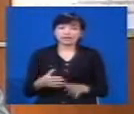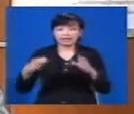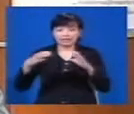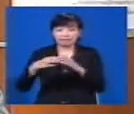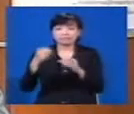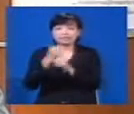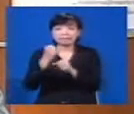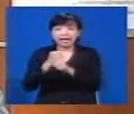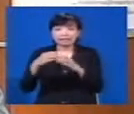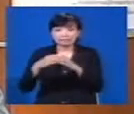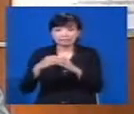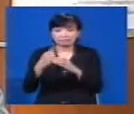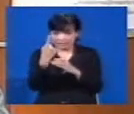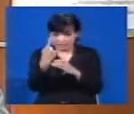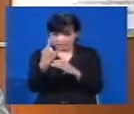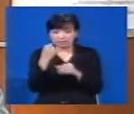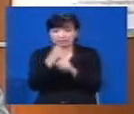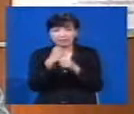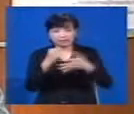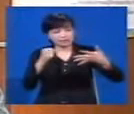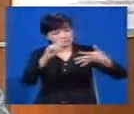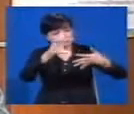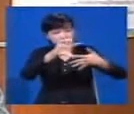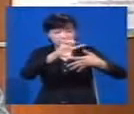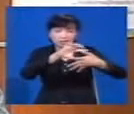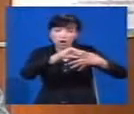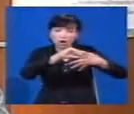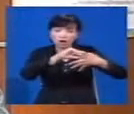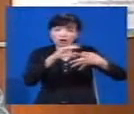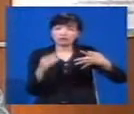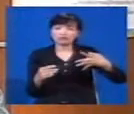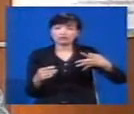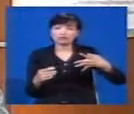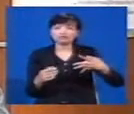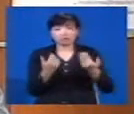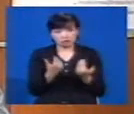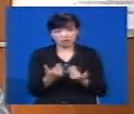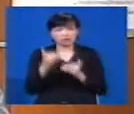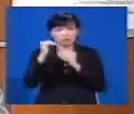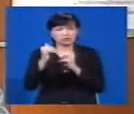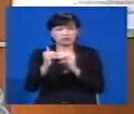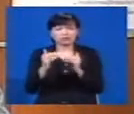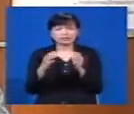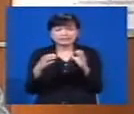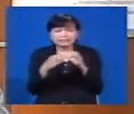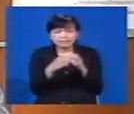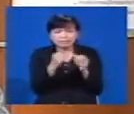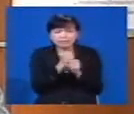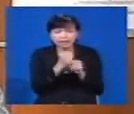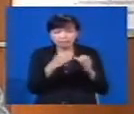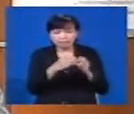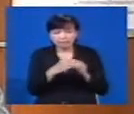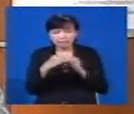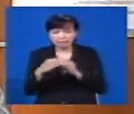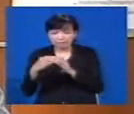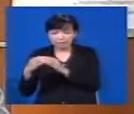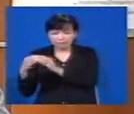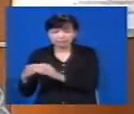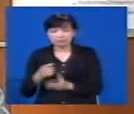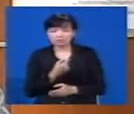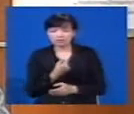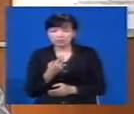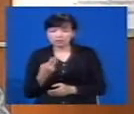างประเด็นเนี่ยใกล้เคียงกันนะครับ ครับ ขณะนี้ยังไม่ได้กำหนดว่าจะมีคณะทำงานย่อยกี่คณะท่านปลัดสำนักนายกรัฐม